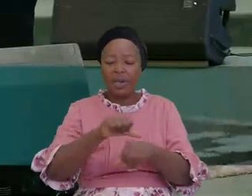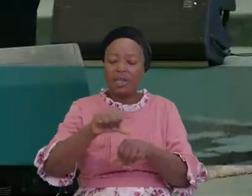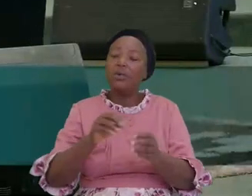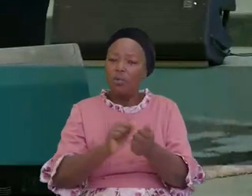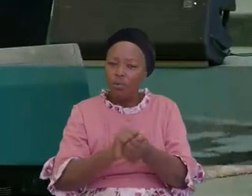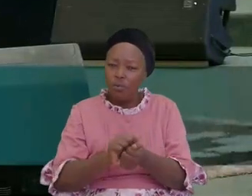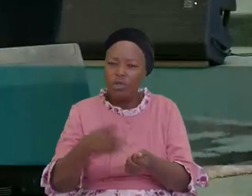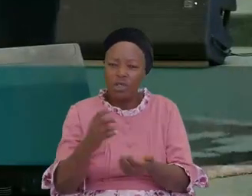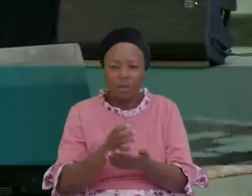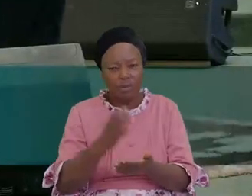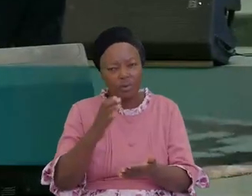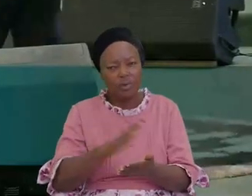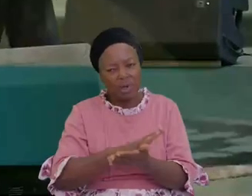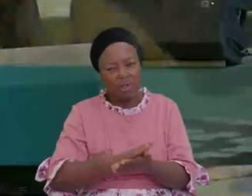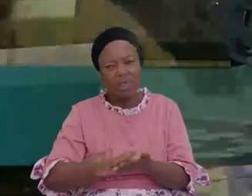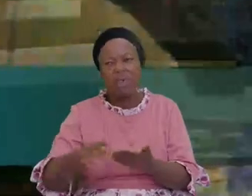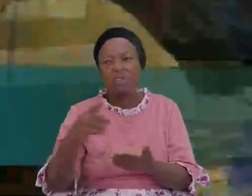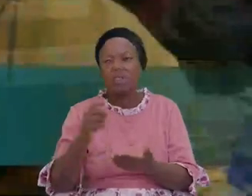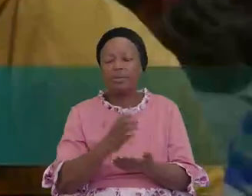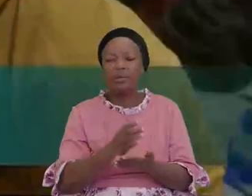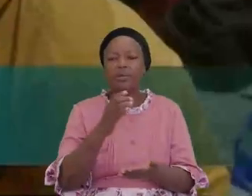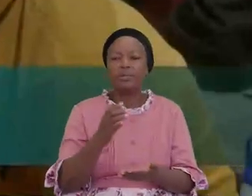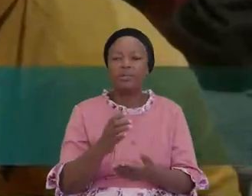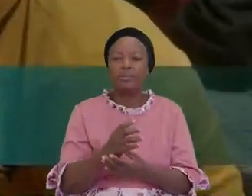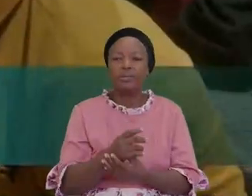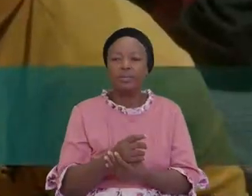bouteille. Purifie la bouteille d'abord.